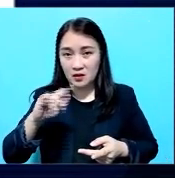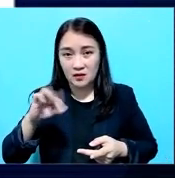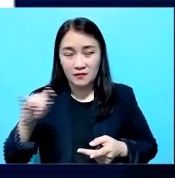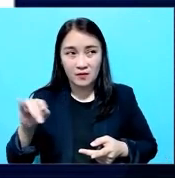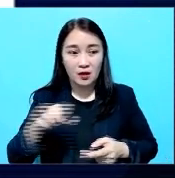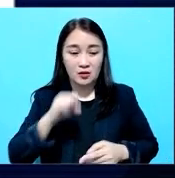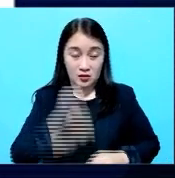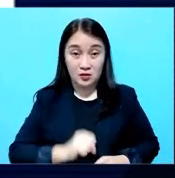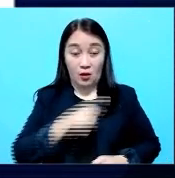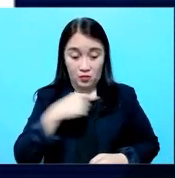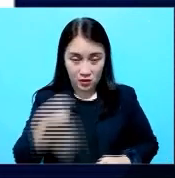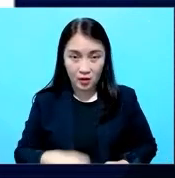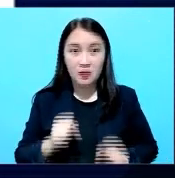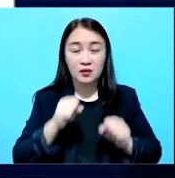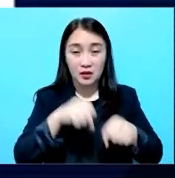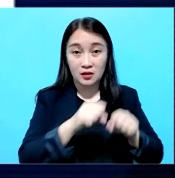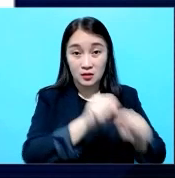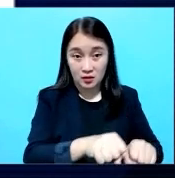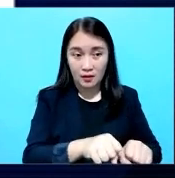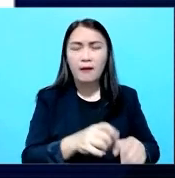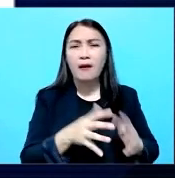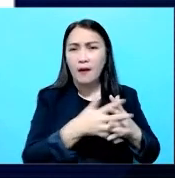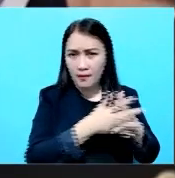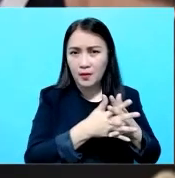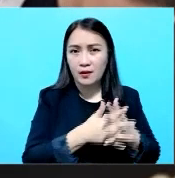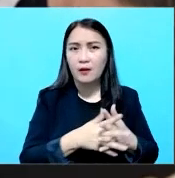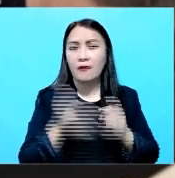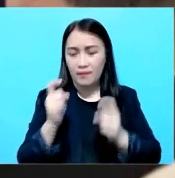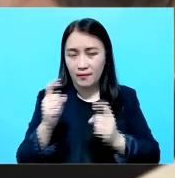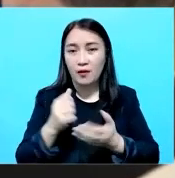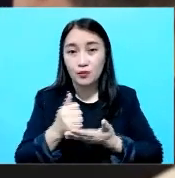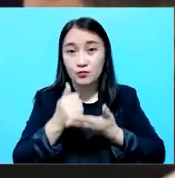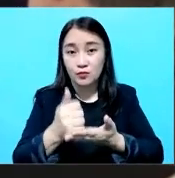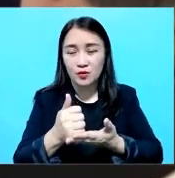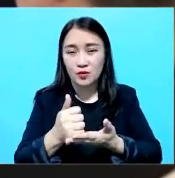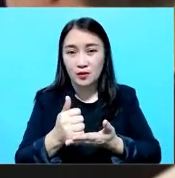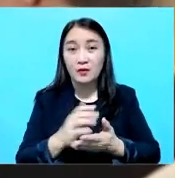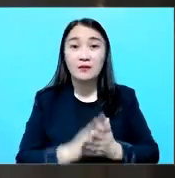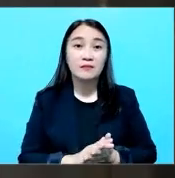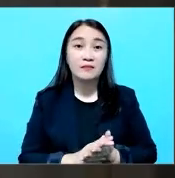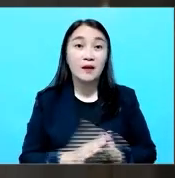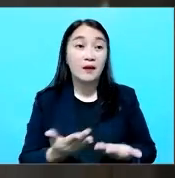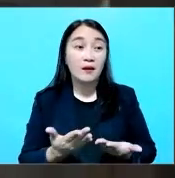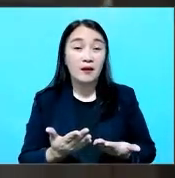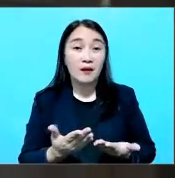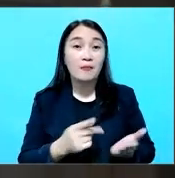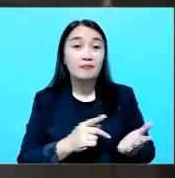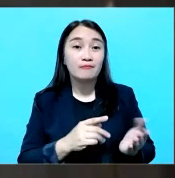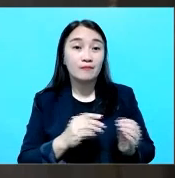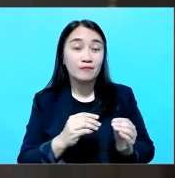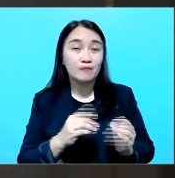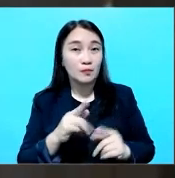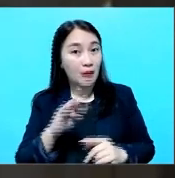agad natutulong ang Amerika sa atin alinsunod sa Mutual Defense Treaty. Pero ayon kay Professor Banlawi, dapat matiyak ng Pilipinas